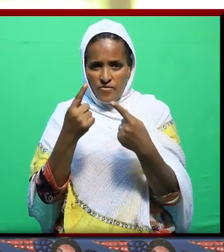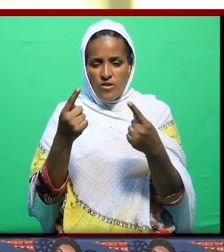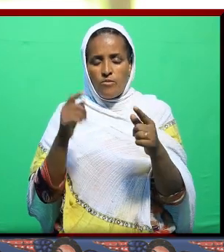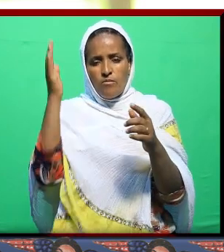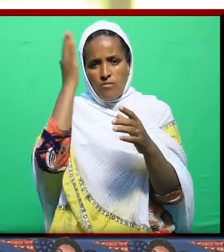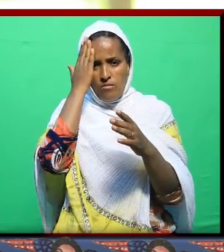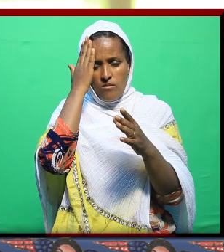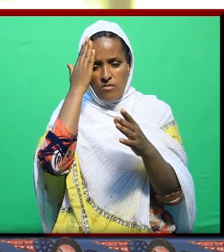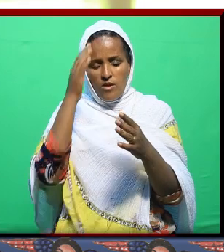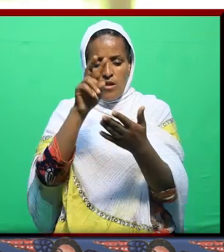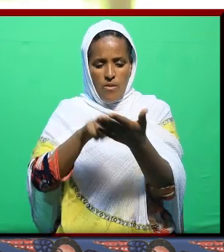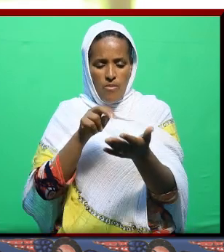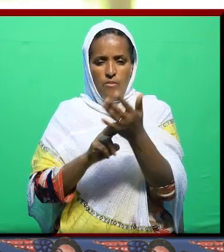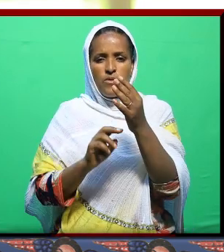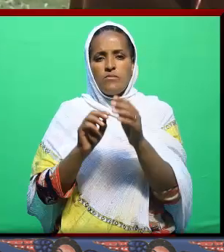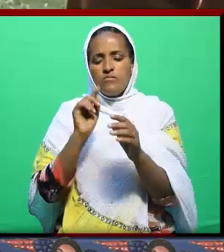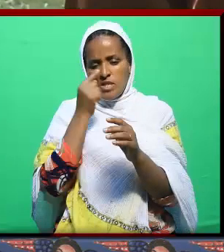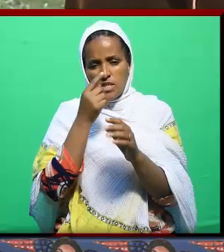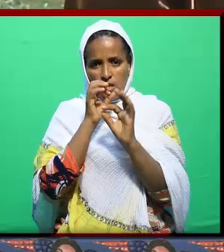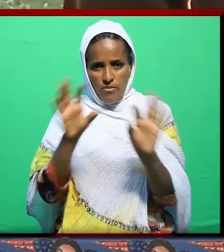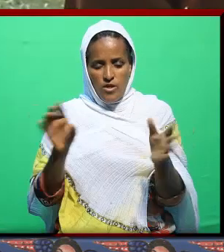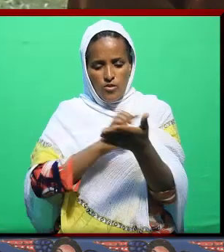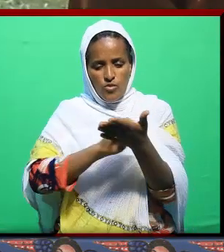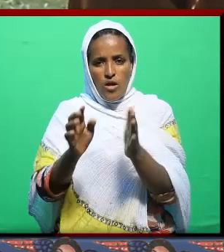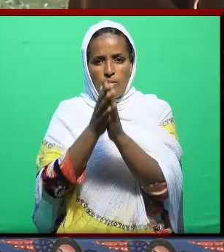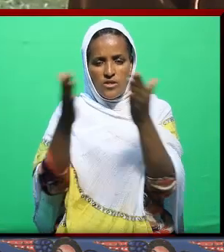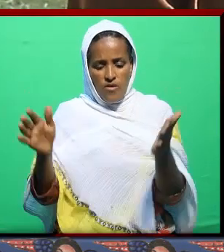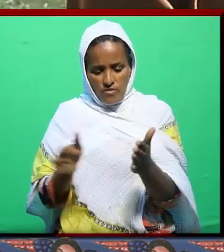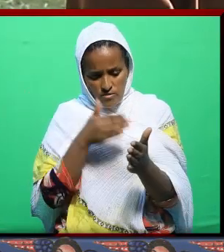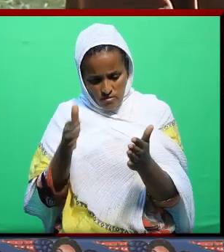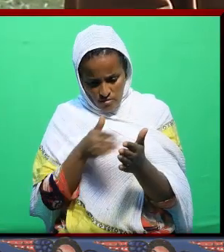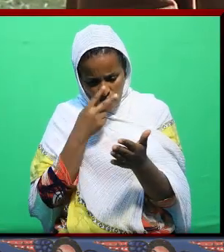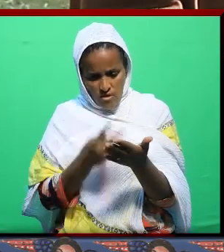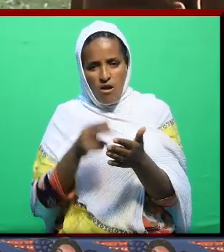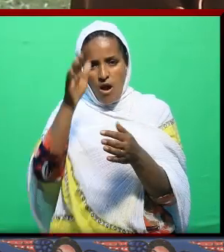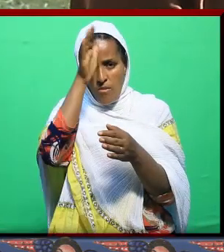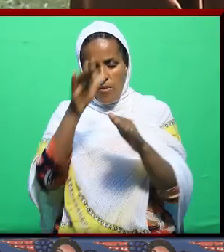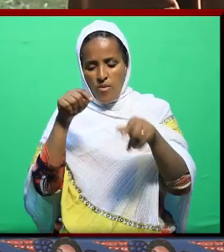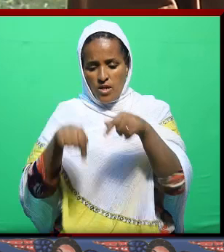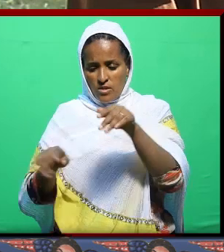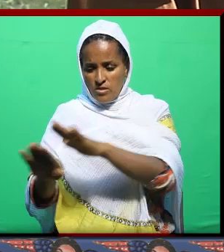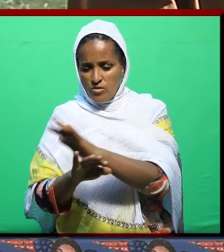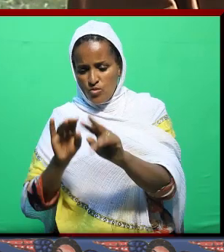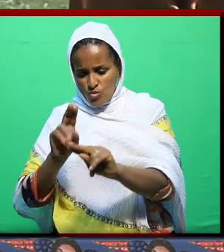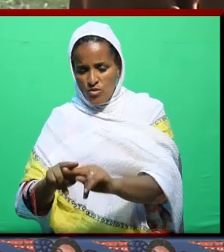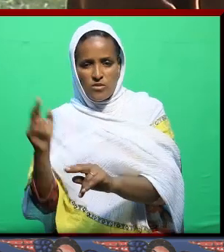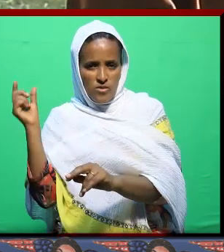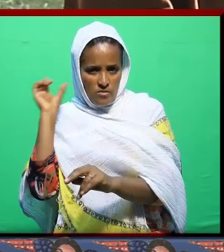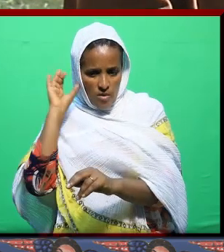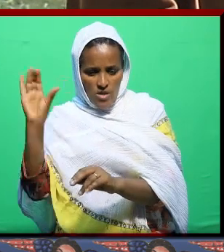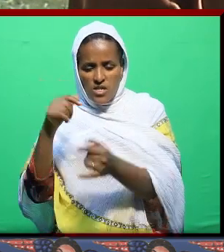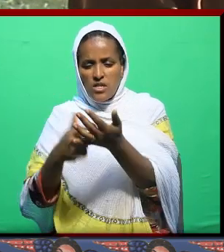ከእግዚአብሔር ጋር በሰጠው ዕውቀት መሰረት ለማንበብ መታከት የለበትም። ቅዱሳት መጻሕፍትን ማገላበጥ አባቶች እግር ስር ቁጭ ብሎ